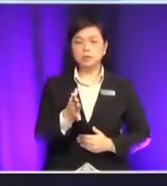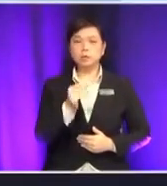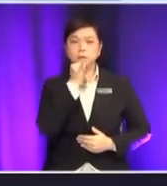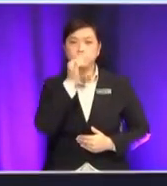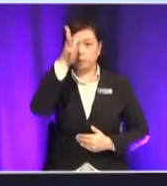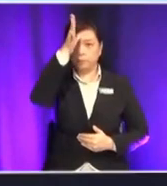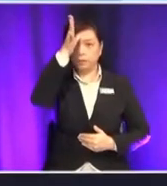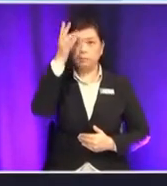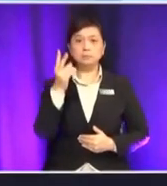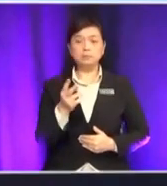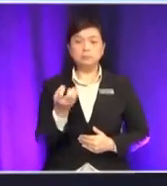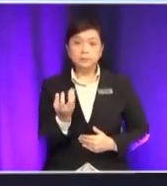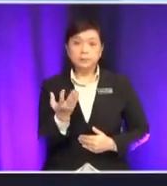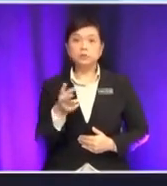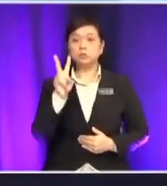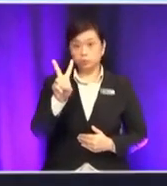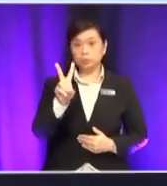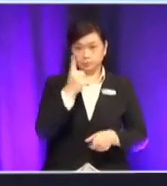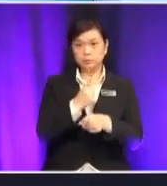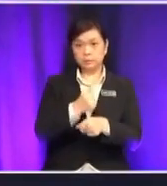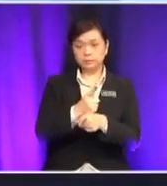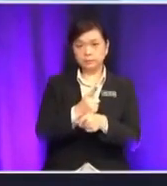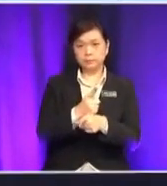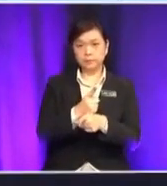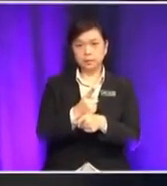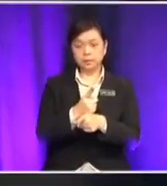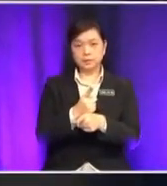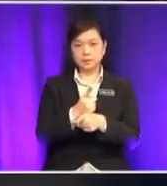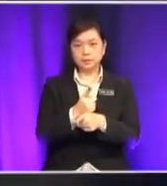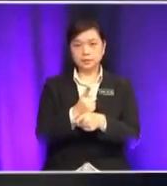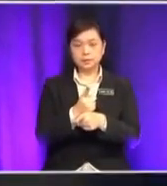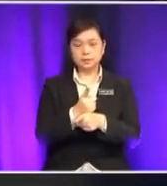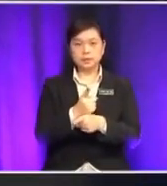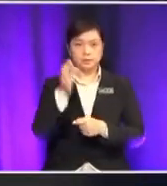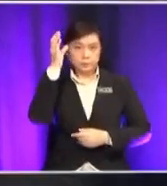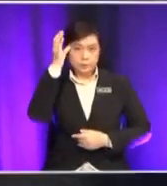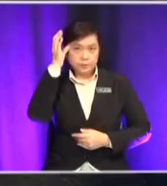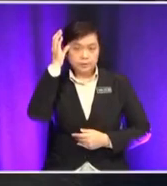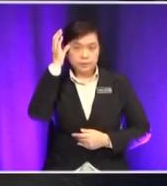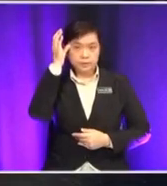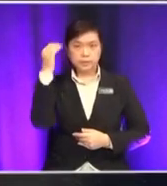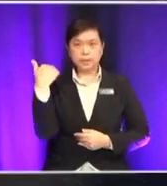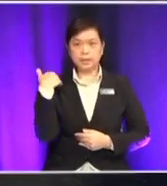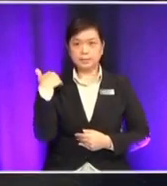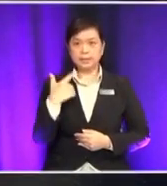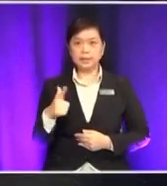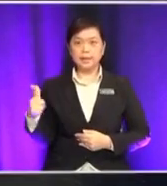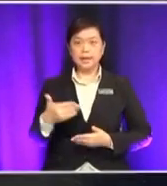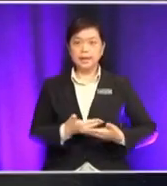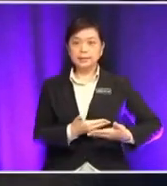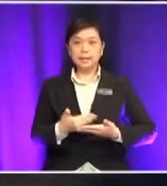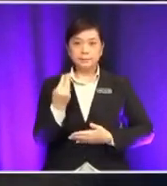eee satu dua satu ayat adalah anak mereka betul